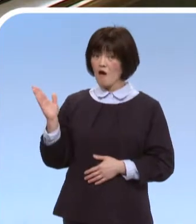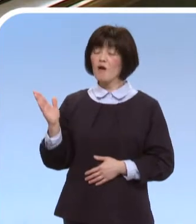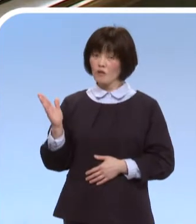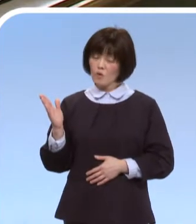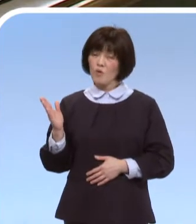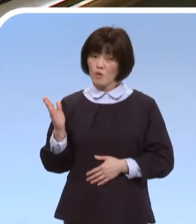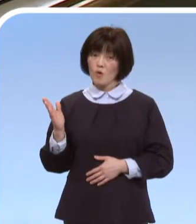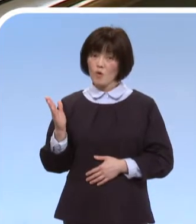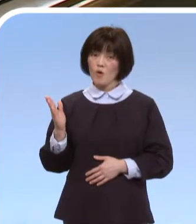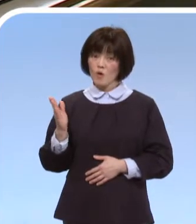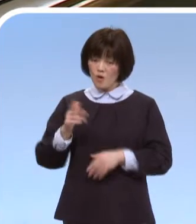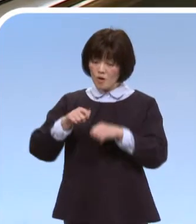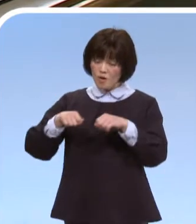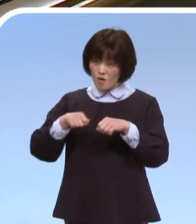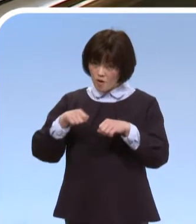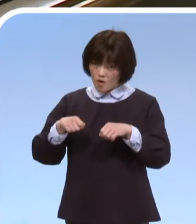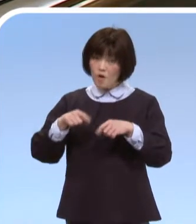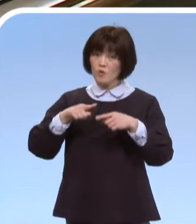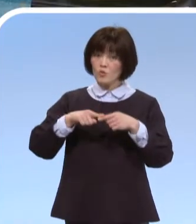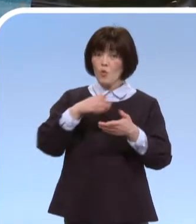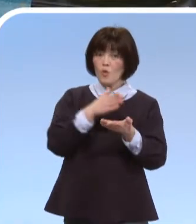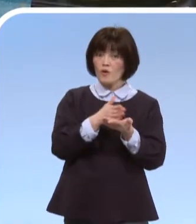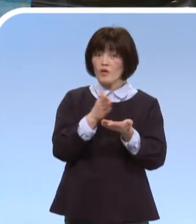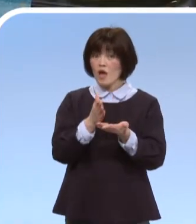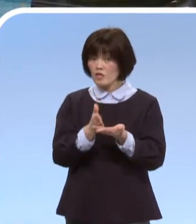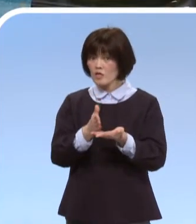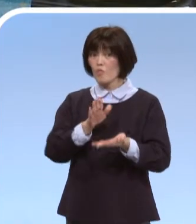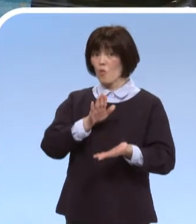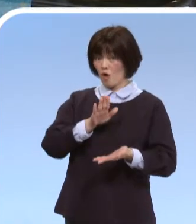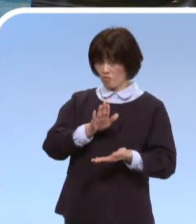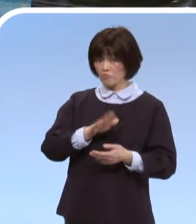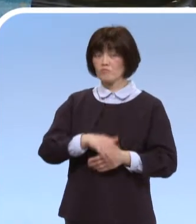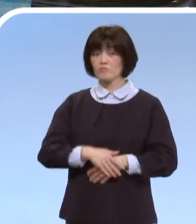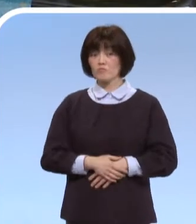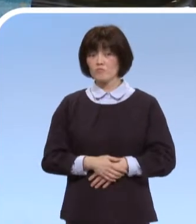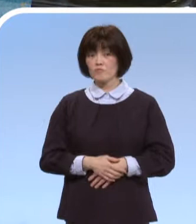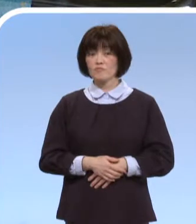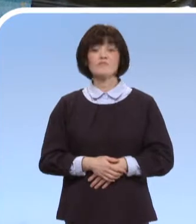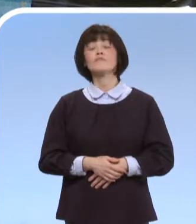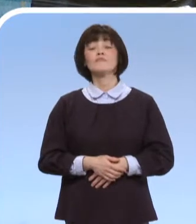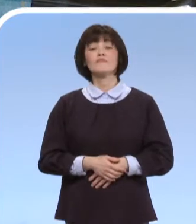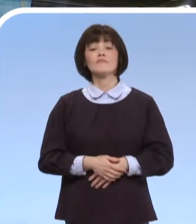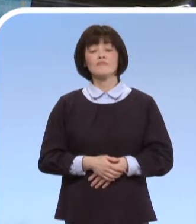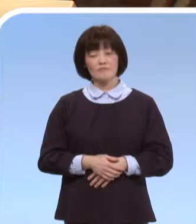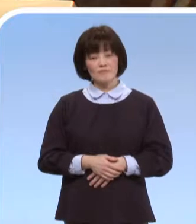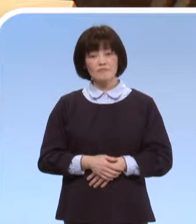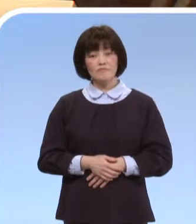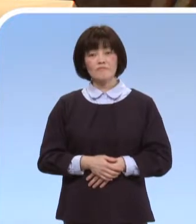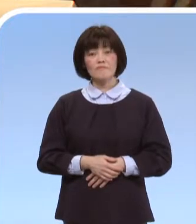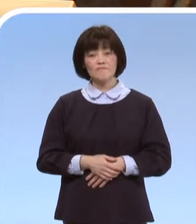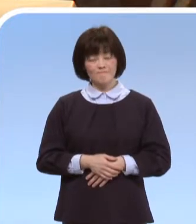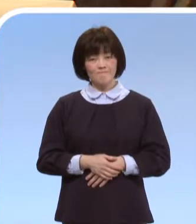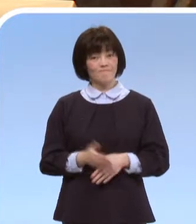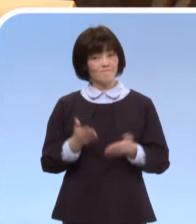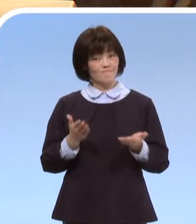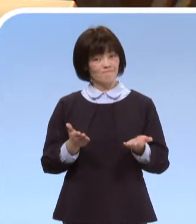こちらのお店ではフレンチだけでなくケーキもいただけるのですが、 こちらが当店の人気